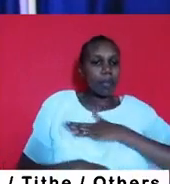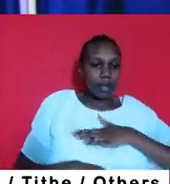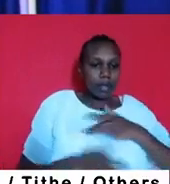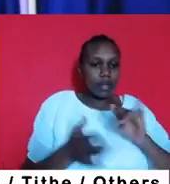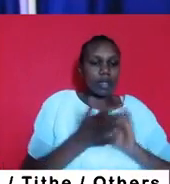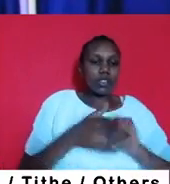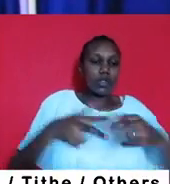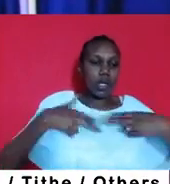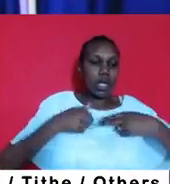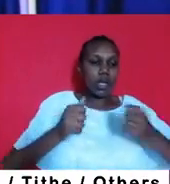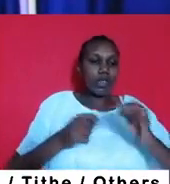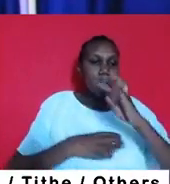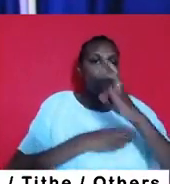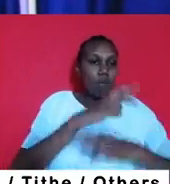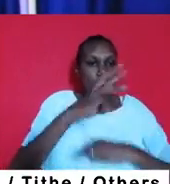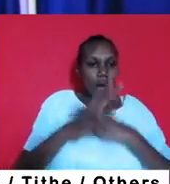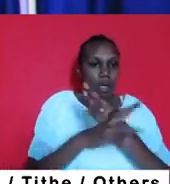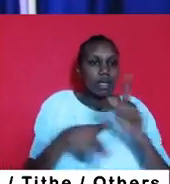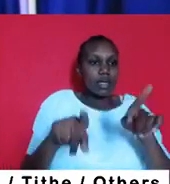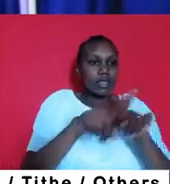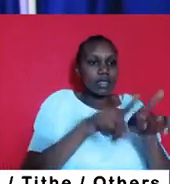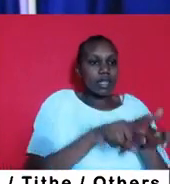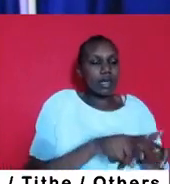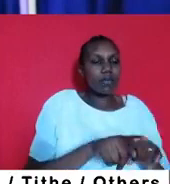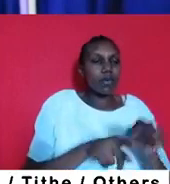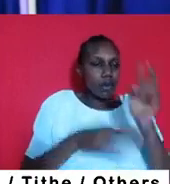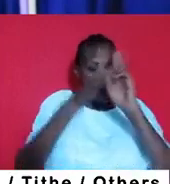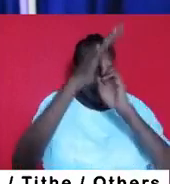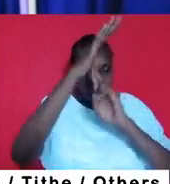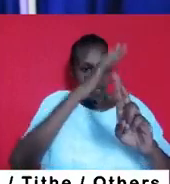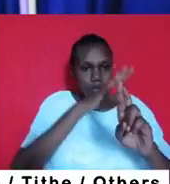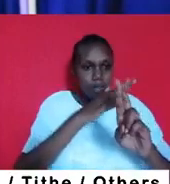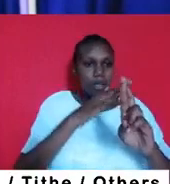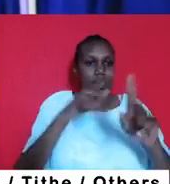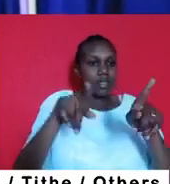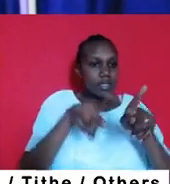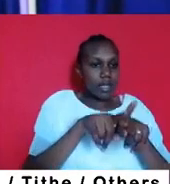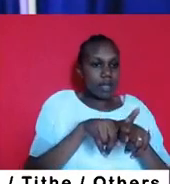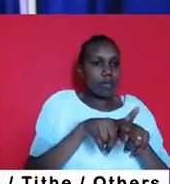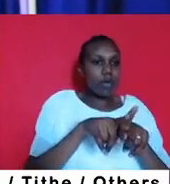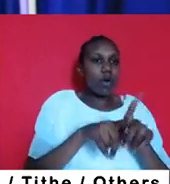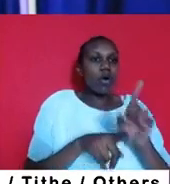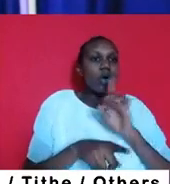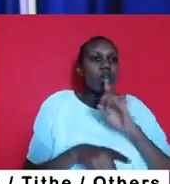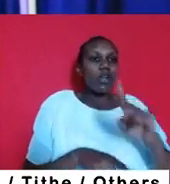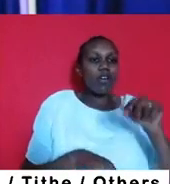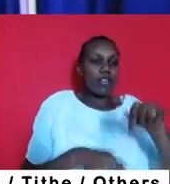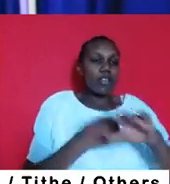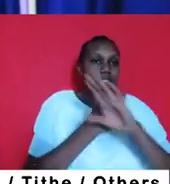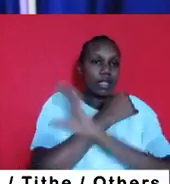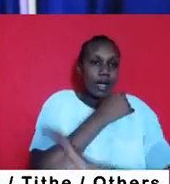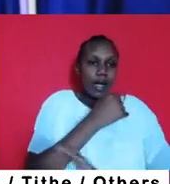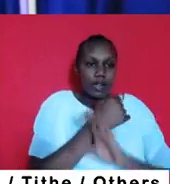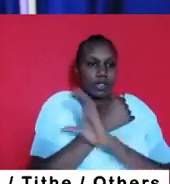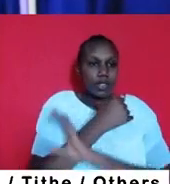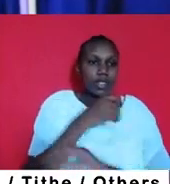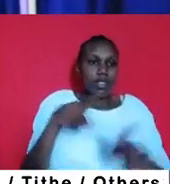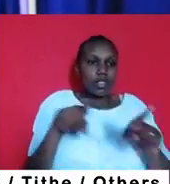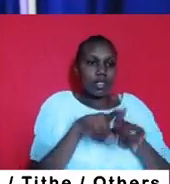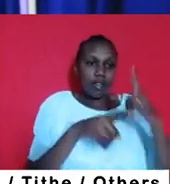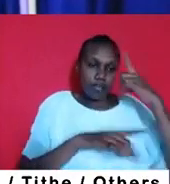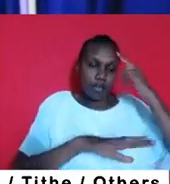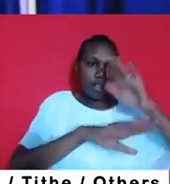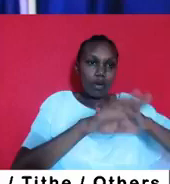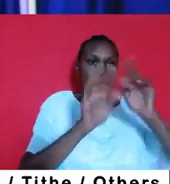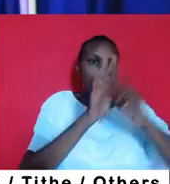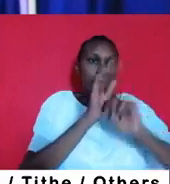dunia na kwa faida na heshima na ustawi wa nchi hii na kwa wema wa